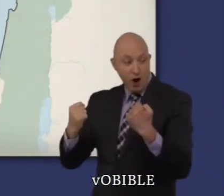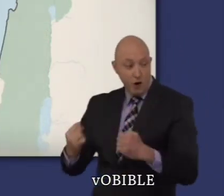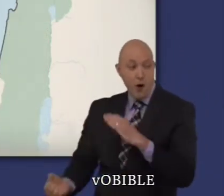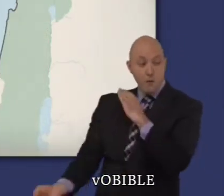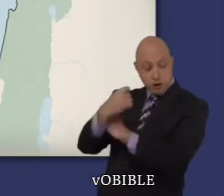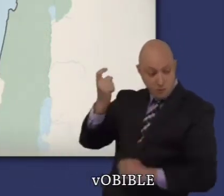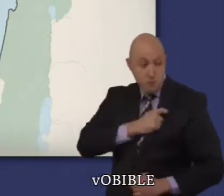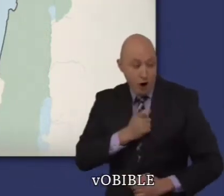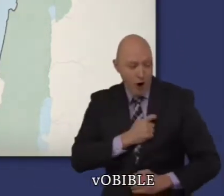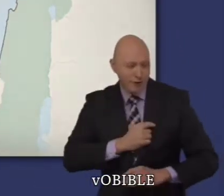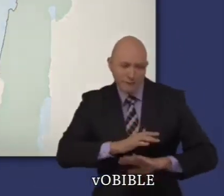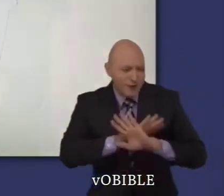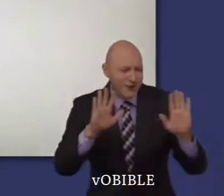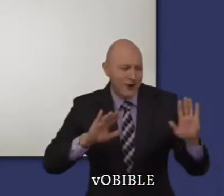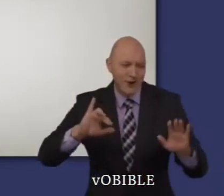fortes qu'Israël.